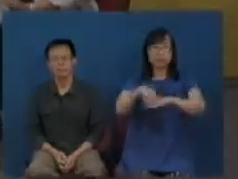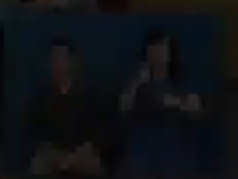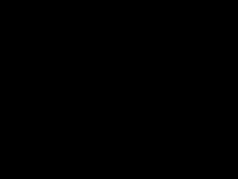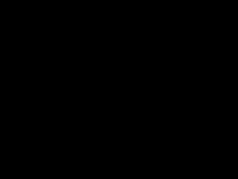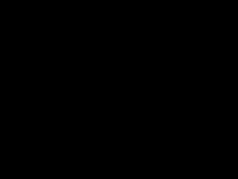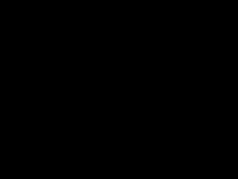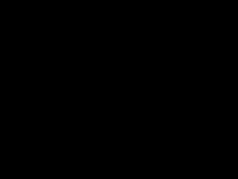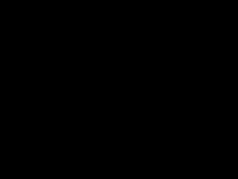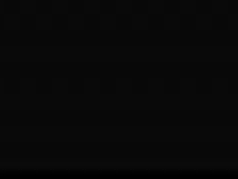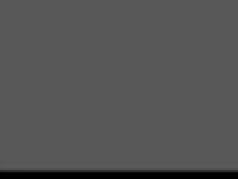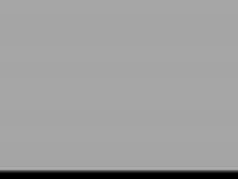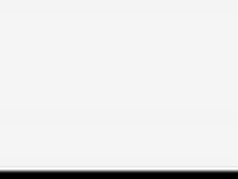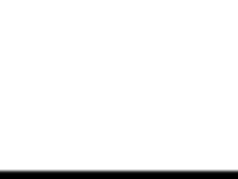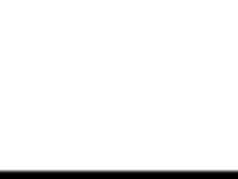謝。